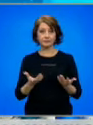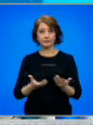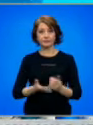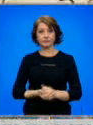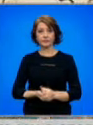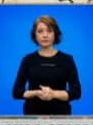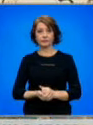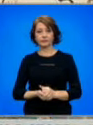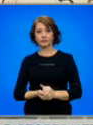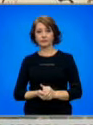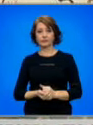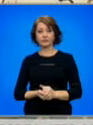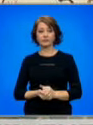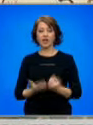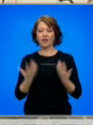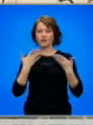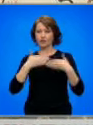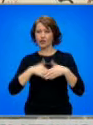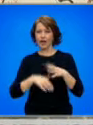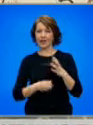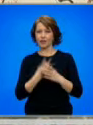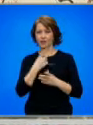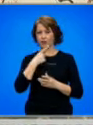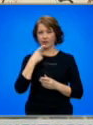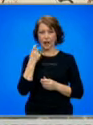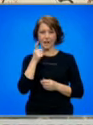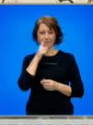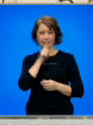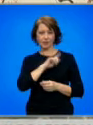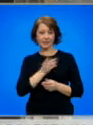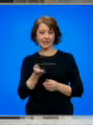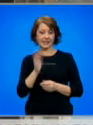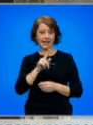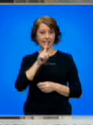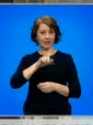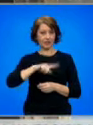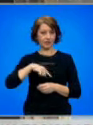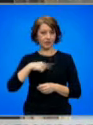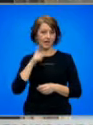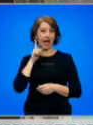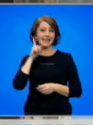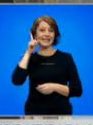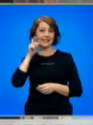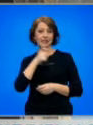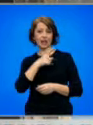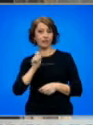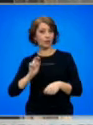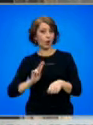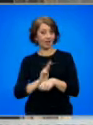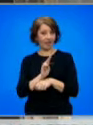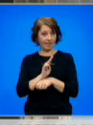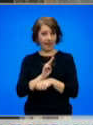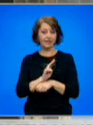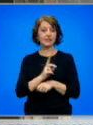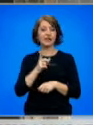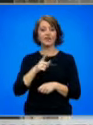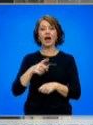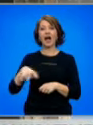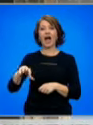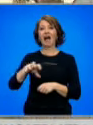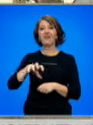мрежи. В нощта на Нова година, минути след 1 часа на телефон 112 е получен сигнал за пожар в столичния квартал